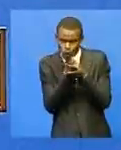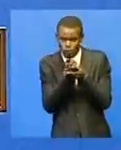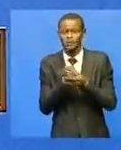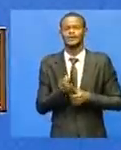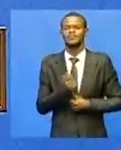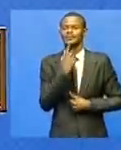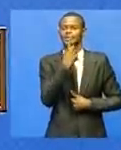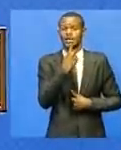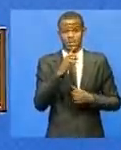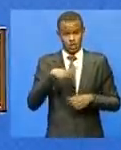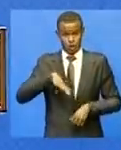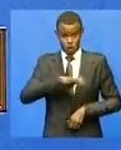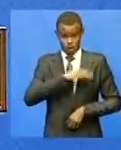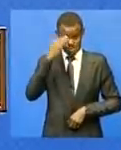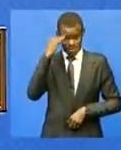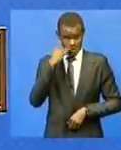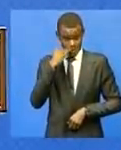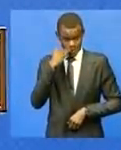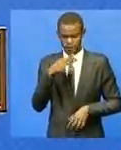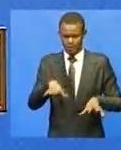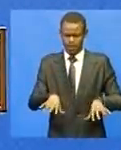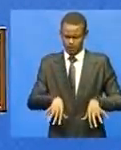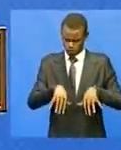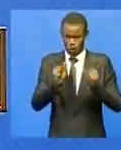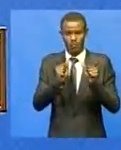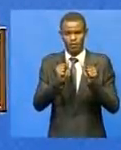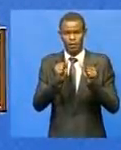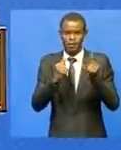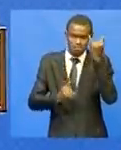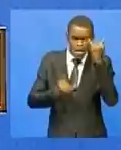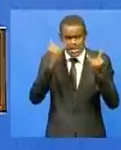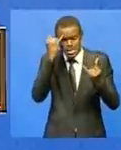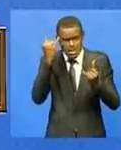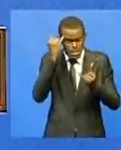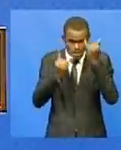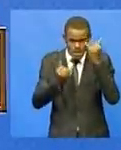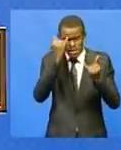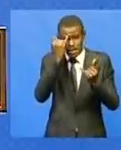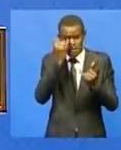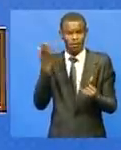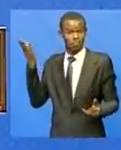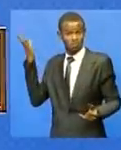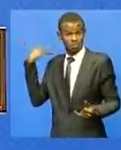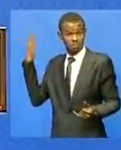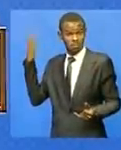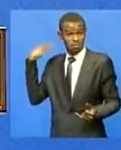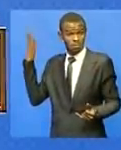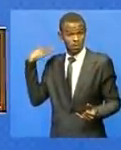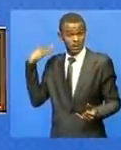adopté le relevé des décisions prises lors de sa cinquième réunion tenue le vendredi 28 mai